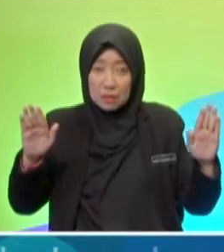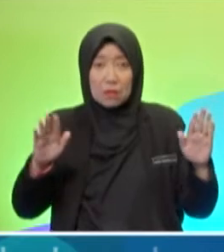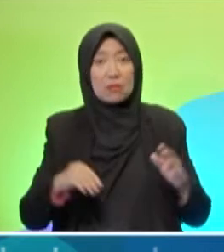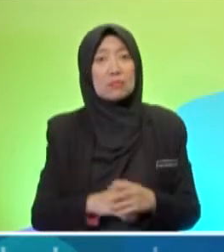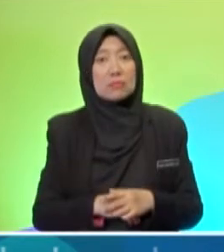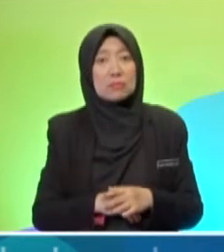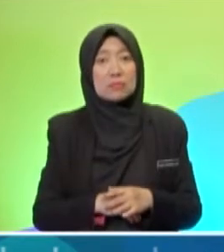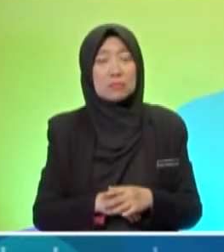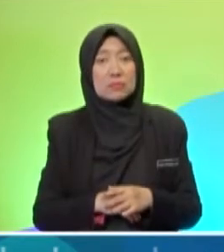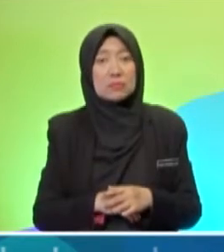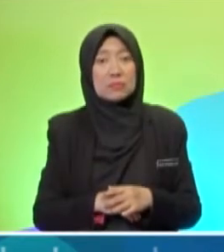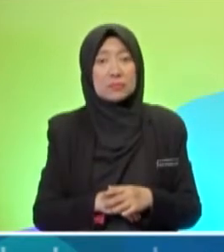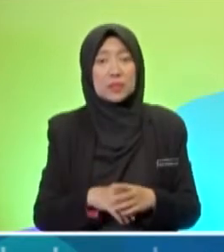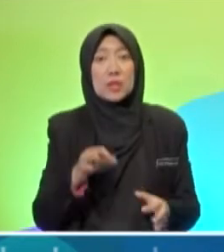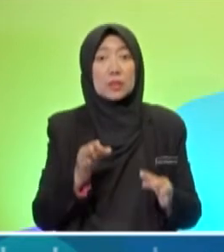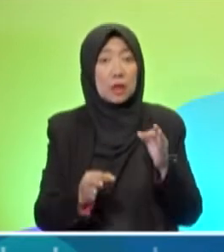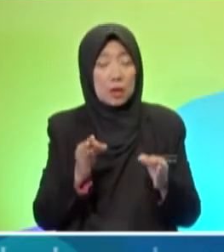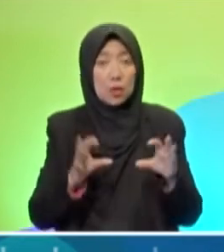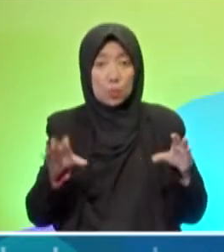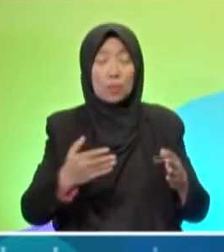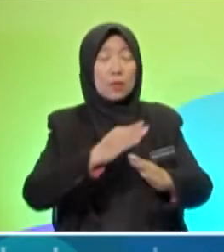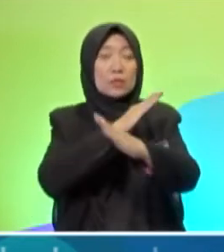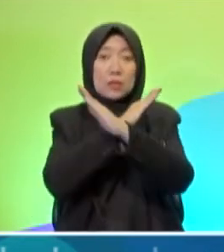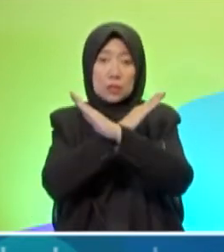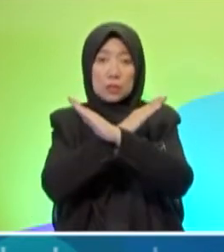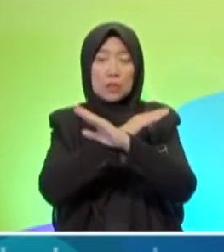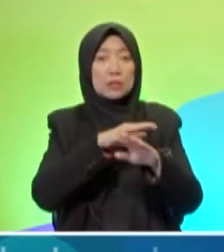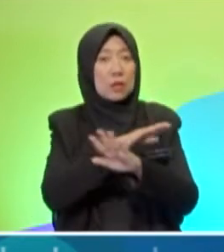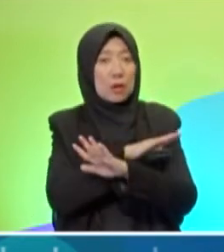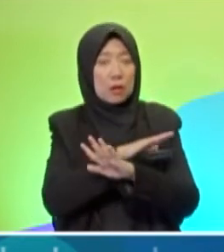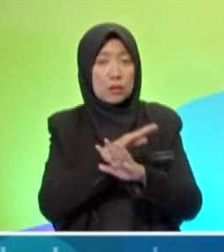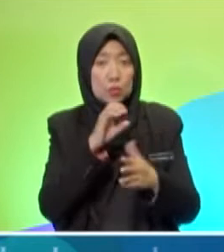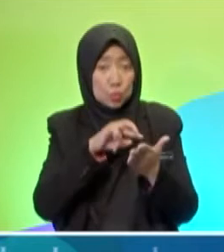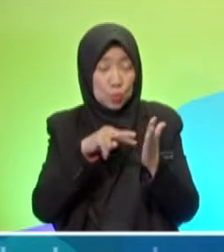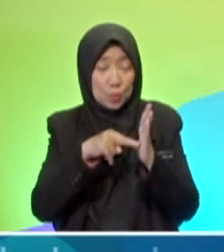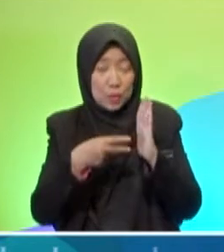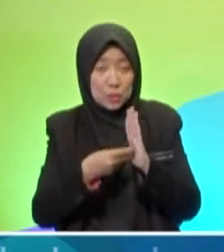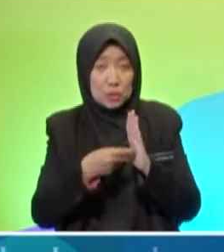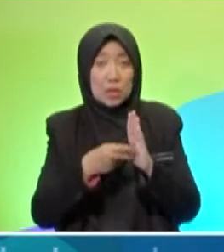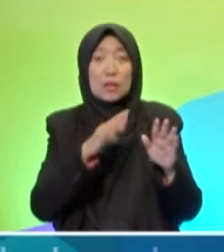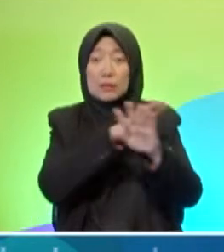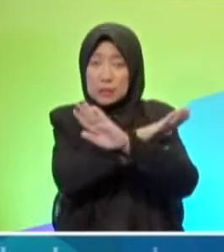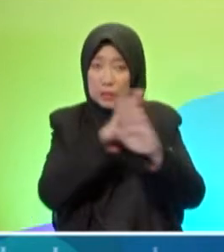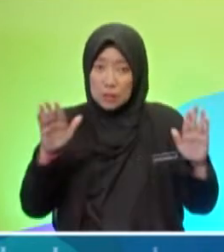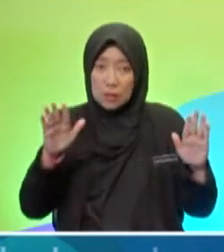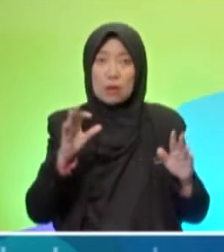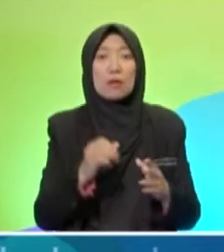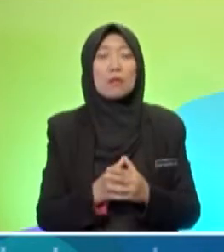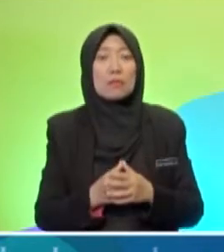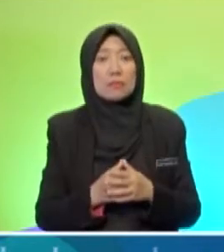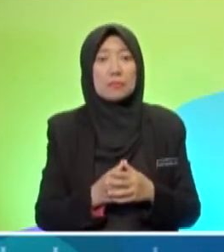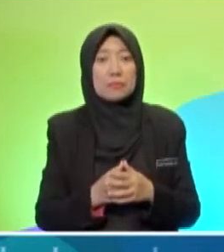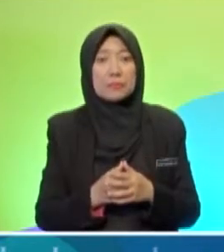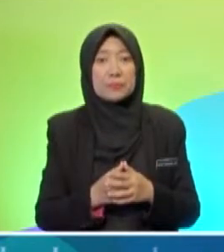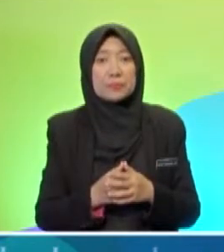ah sebenarnya kalau begini Bapake tidak sedang nama celananya Lidya nanti lidah begini siap deh Oke